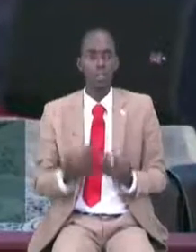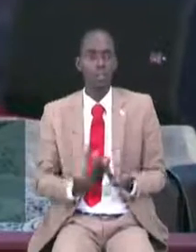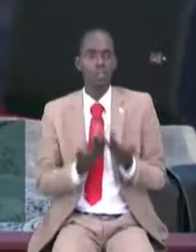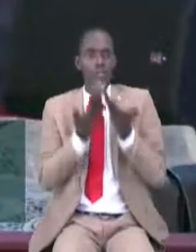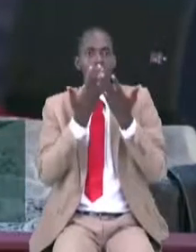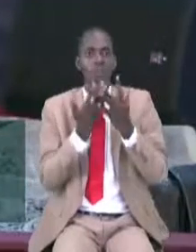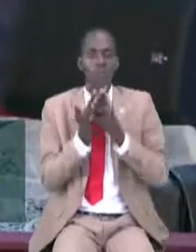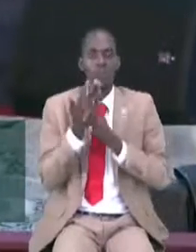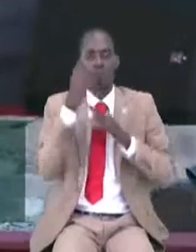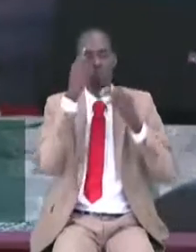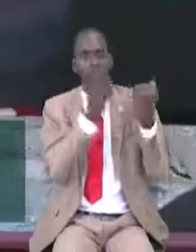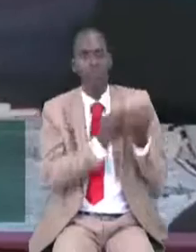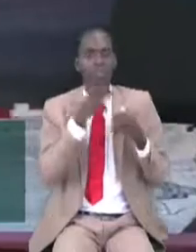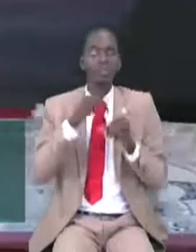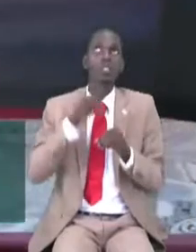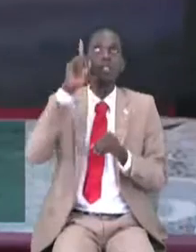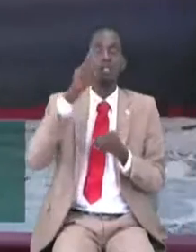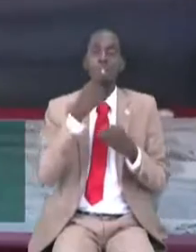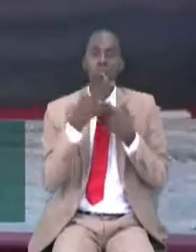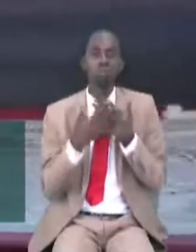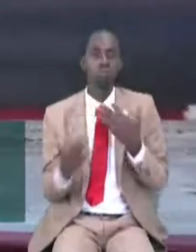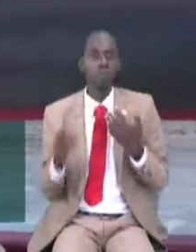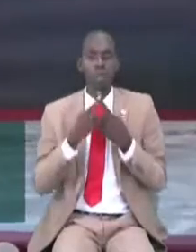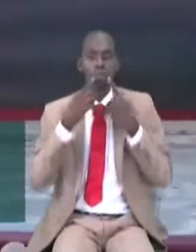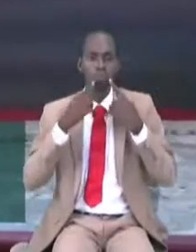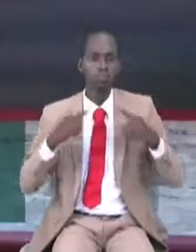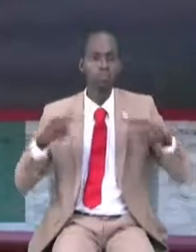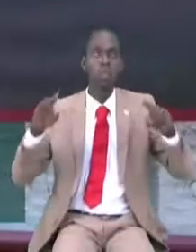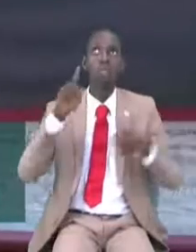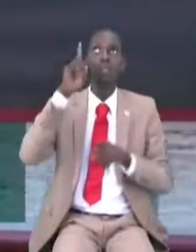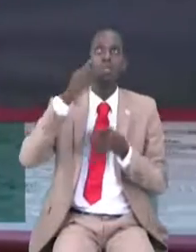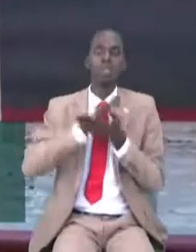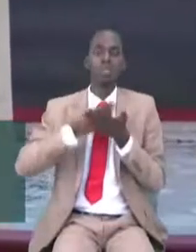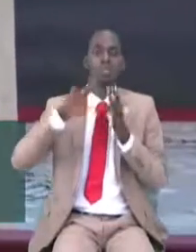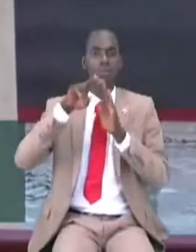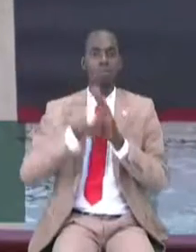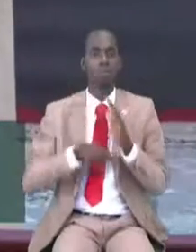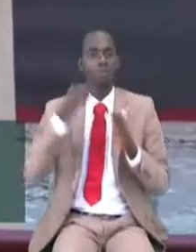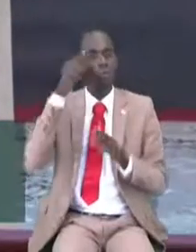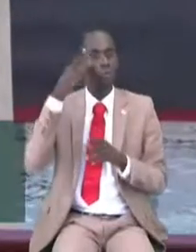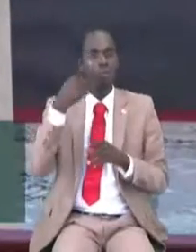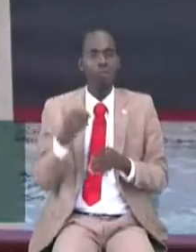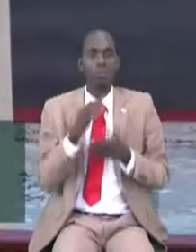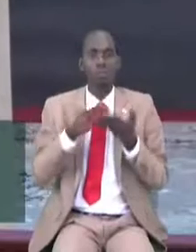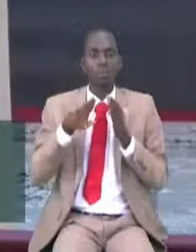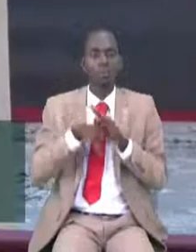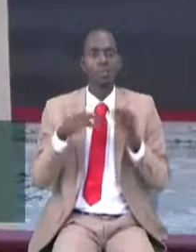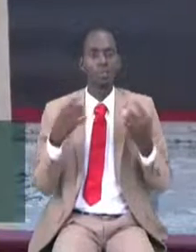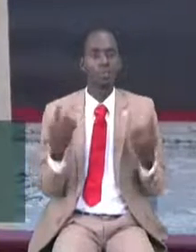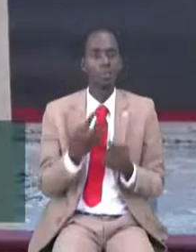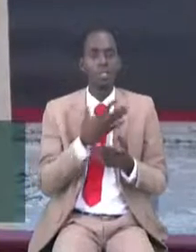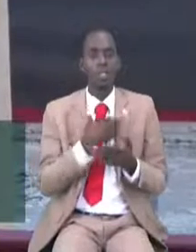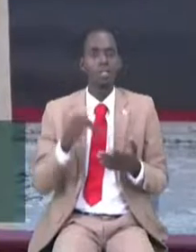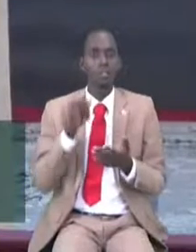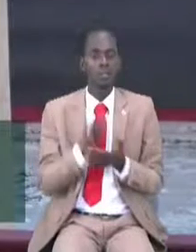montrer sa justice parce qu'il avait laissé impuni les péchés commis auparavant au temps de